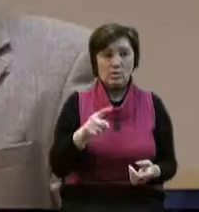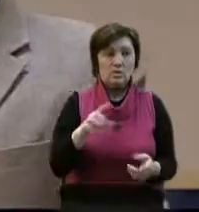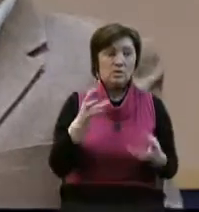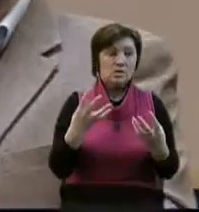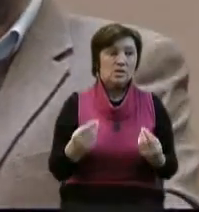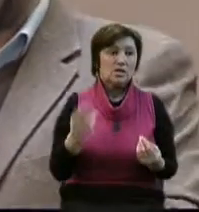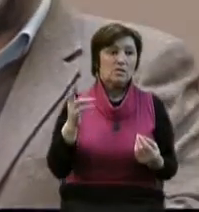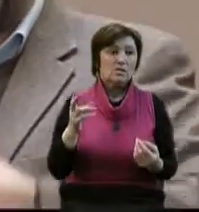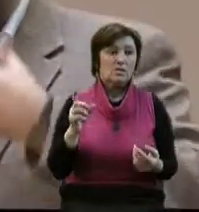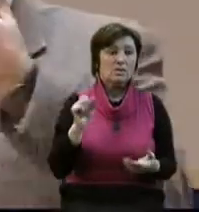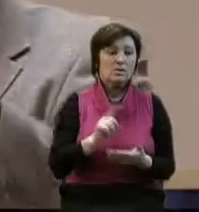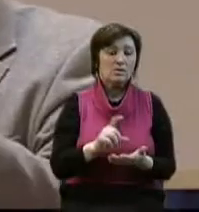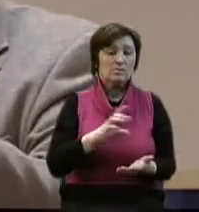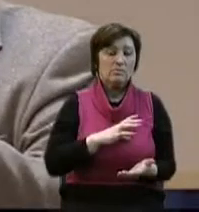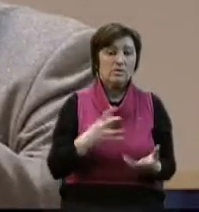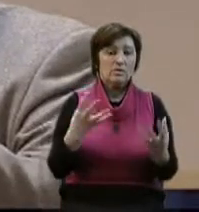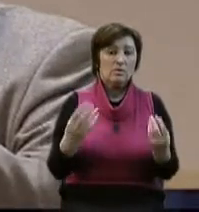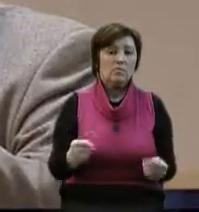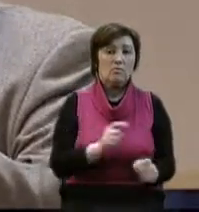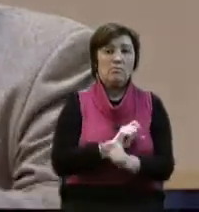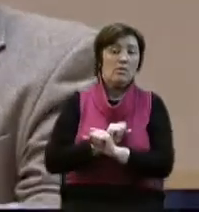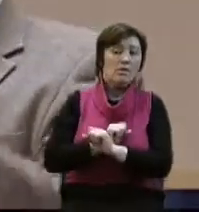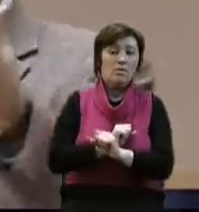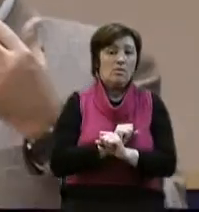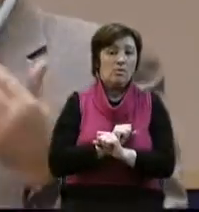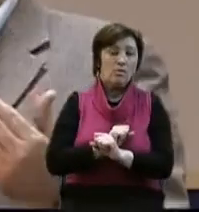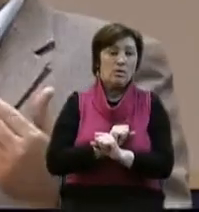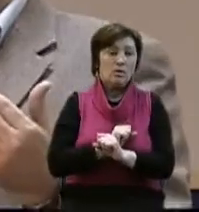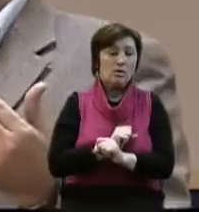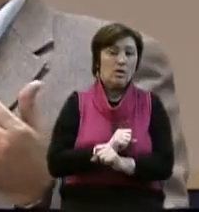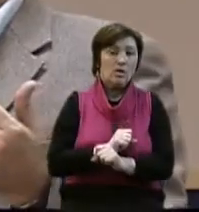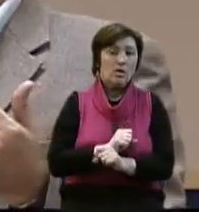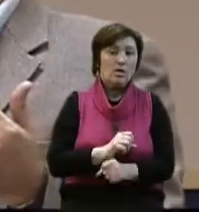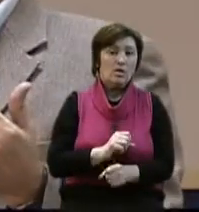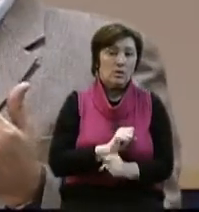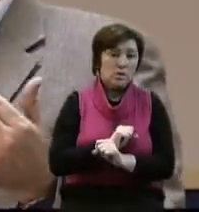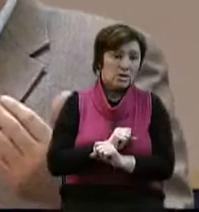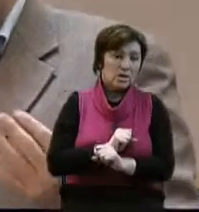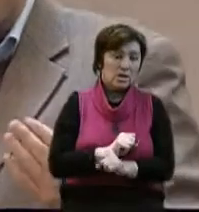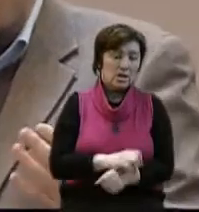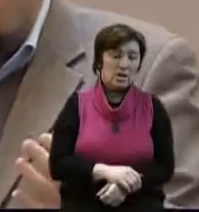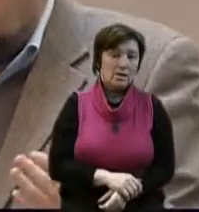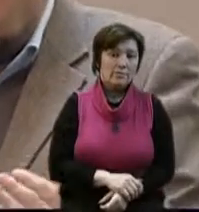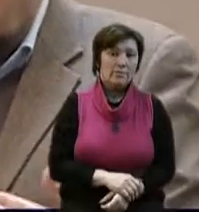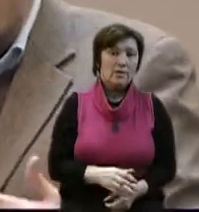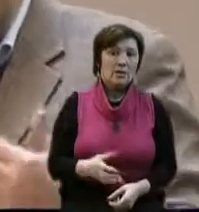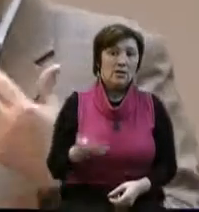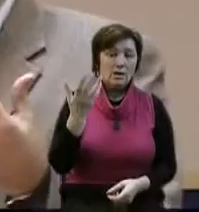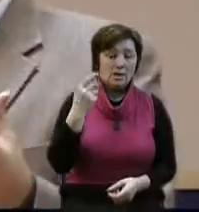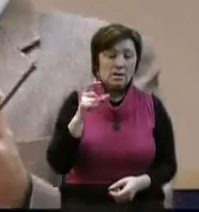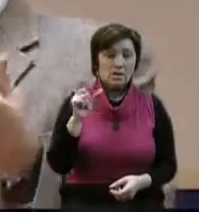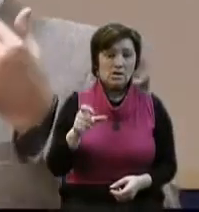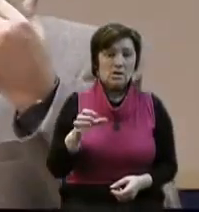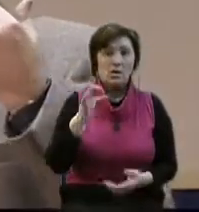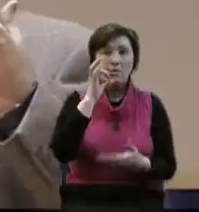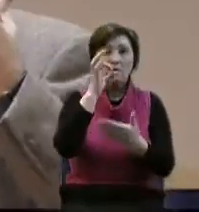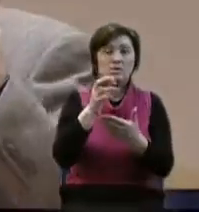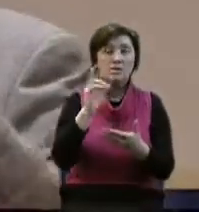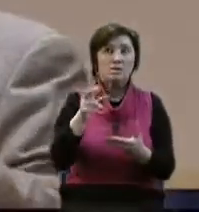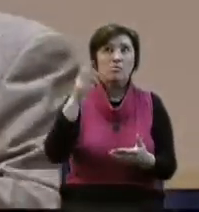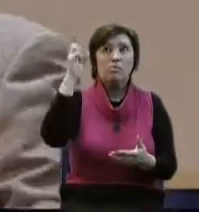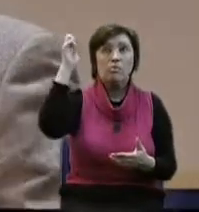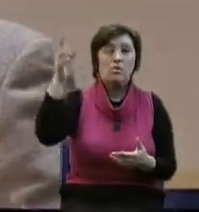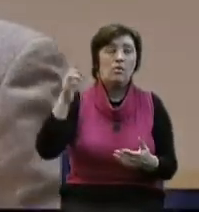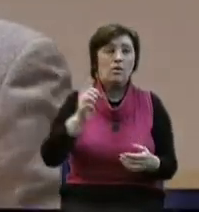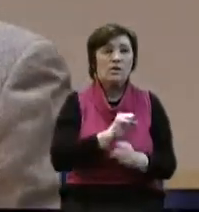который должен был стать днем покоя, днем отдыха, днем, когда человек обращается к Богу, отдыхает от